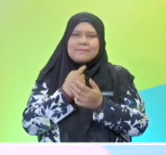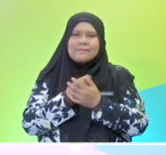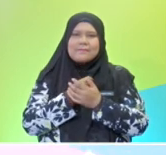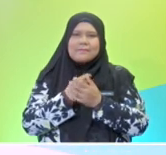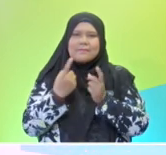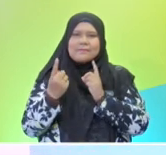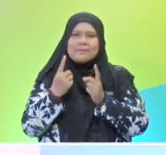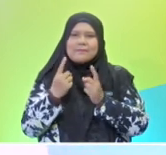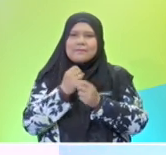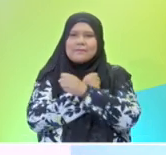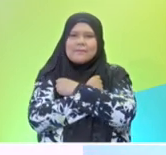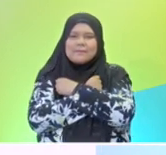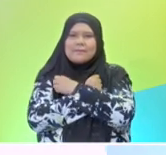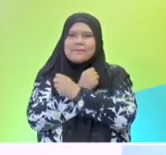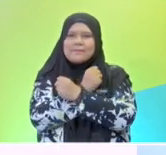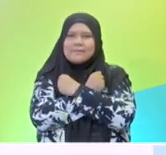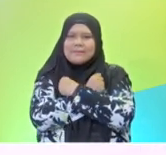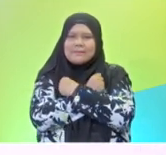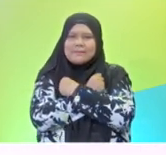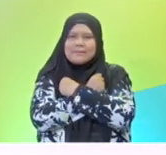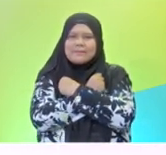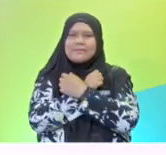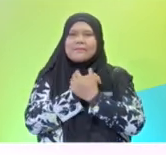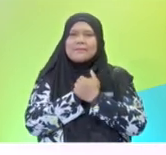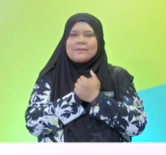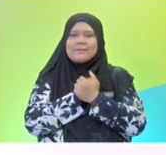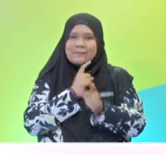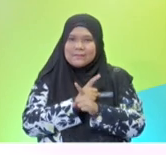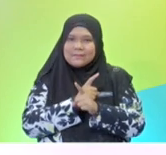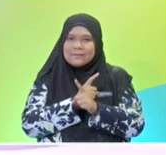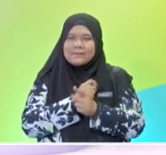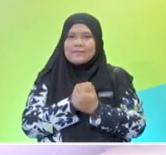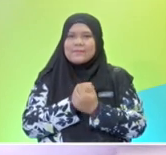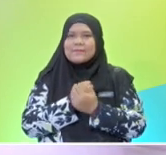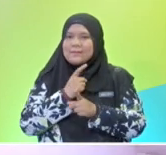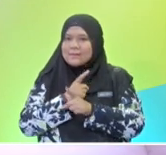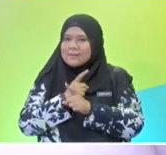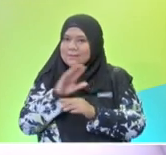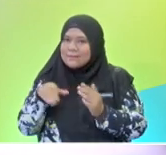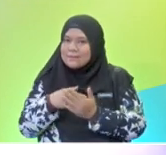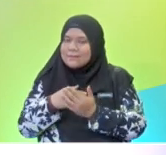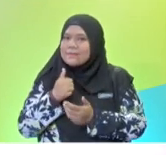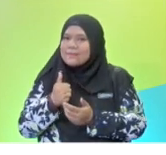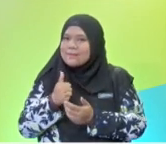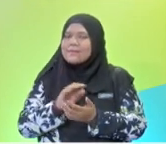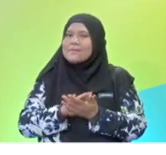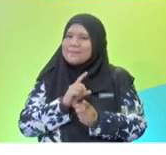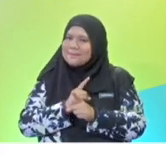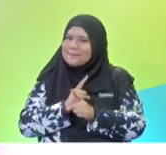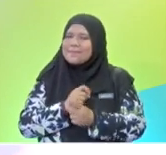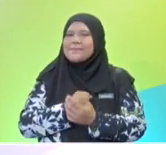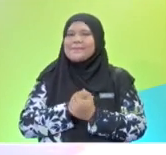saling sayang menyayangi, cikgu. Menyayangi, betul tak? Betul tak, adik-adik? Okey, betul. Saling menyayangi,